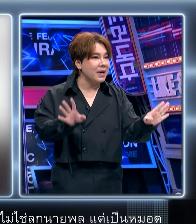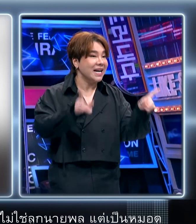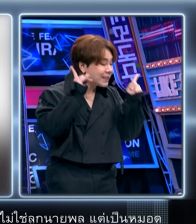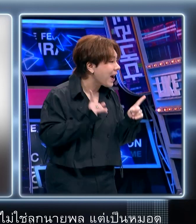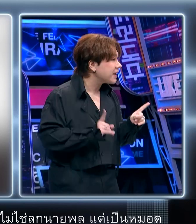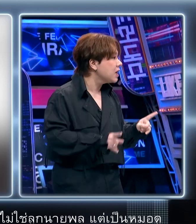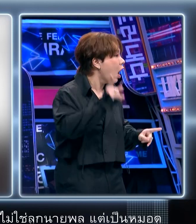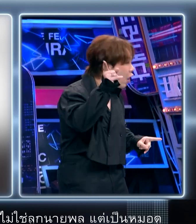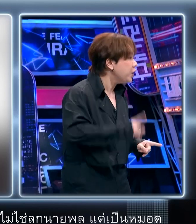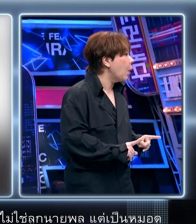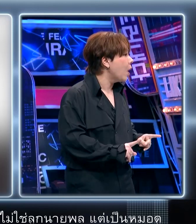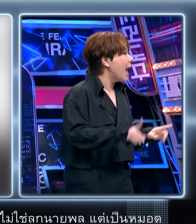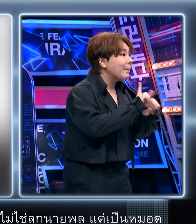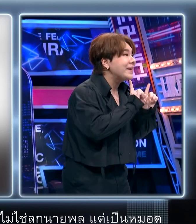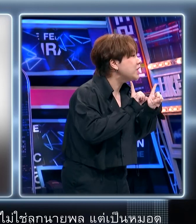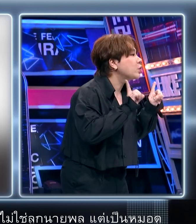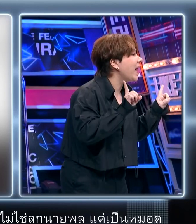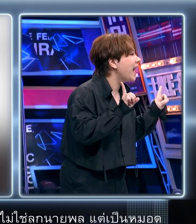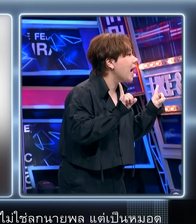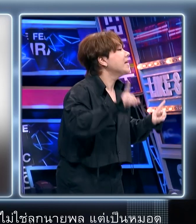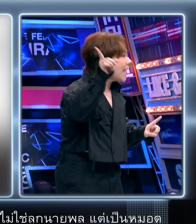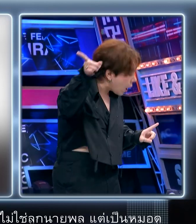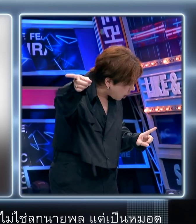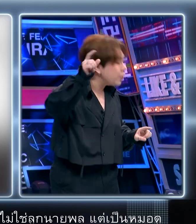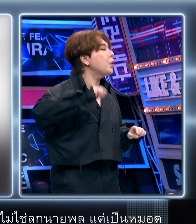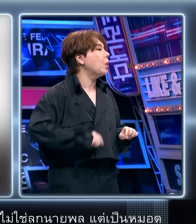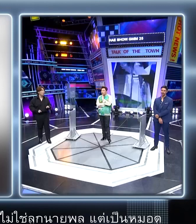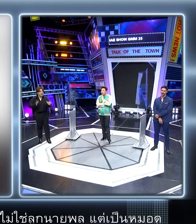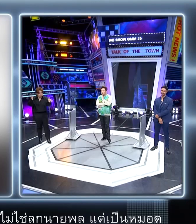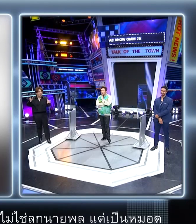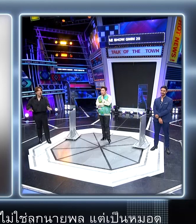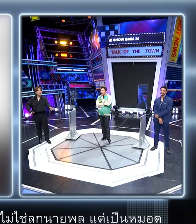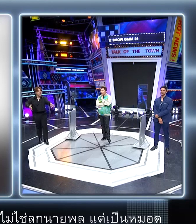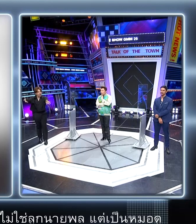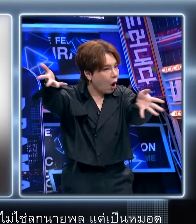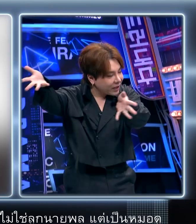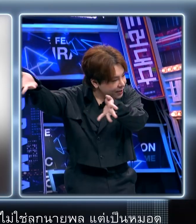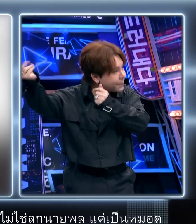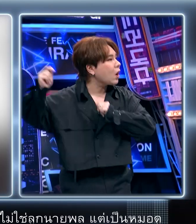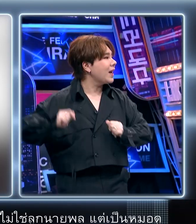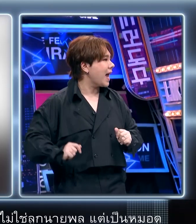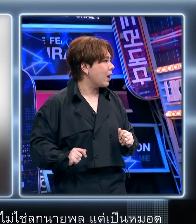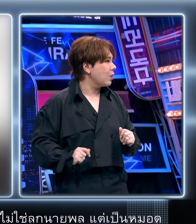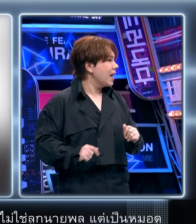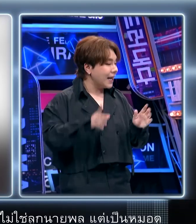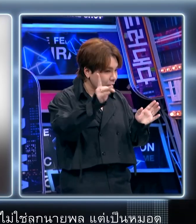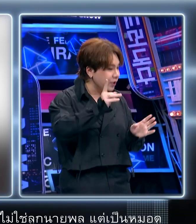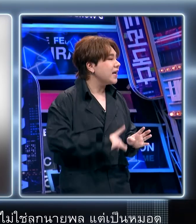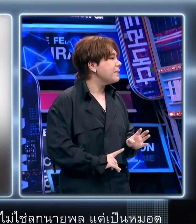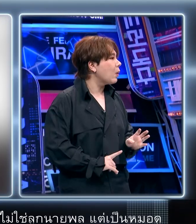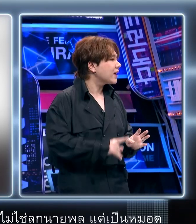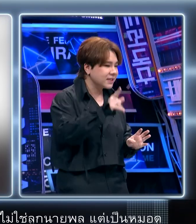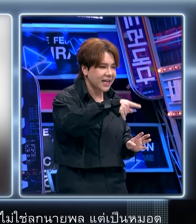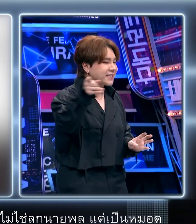าย 30,000 และที่สำคัญคือห้องที่อยู่ไม่ใช่ของตัวเอง เช่า เขาอยู่ด้วย เจ้าของก็เชิญออกไปที่เรียบร้อยแล้วแล้ว